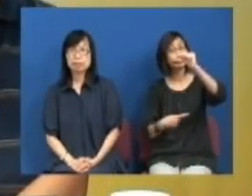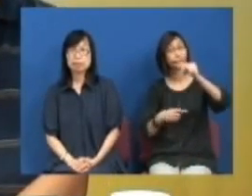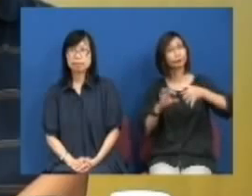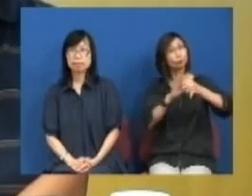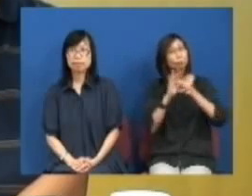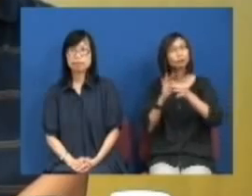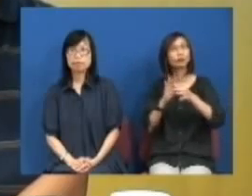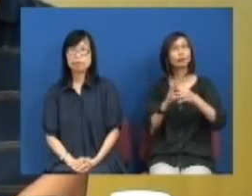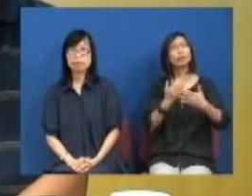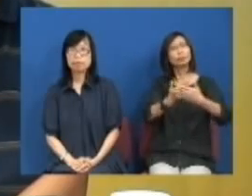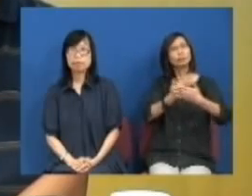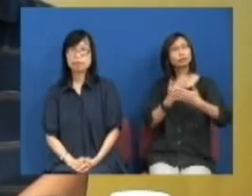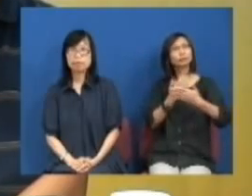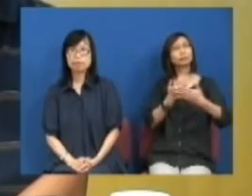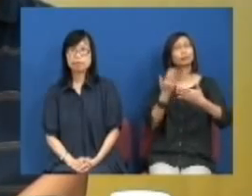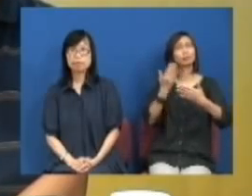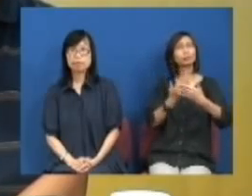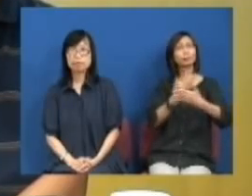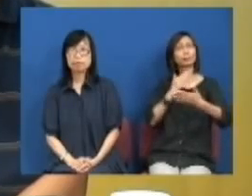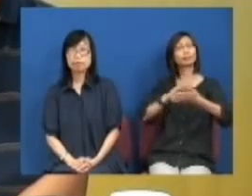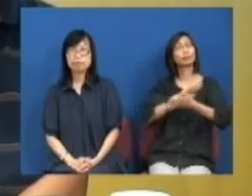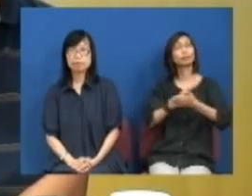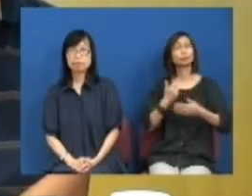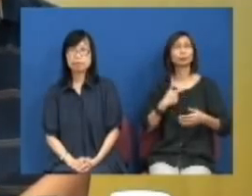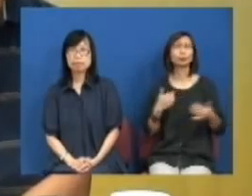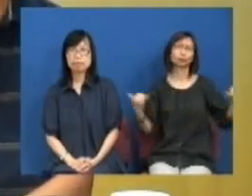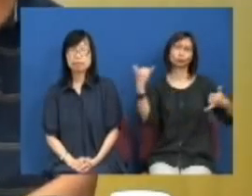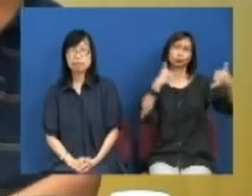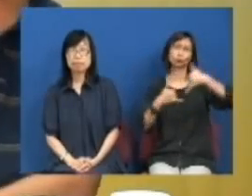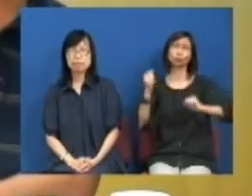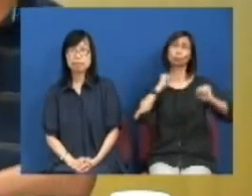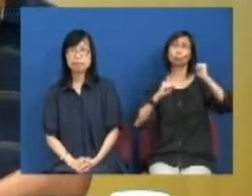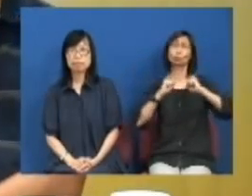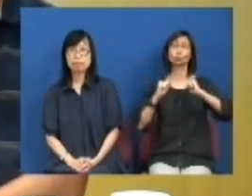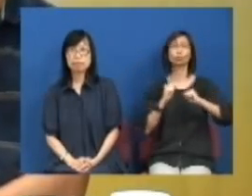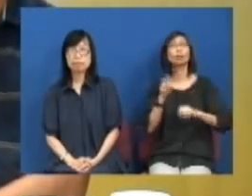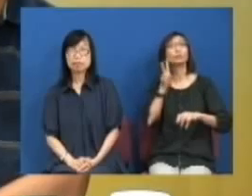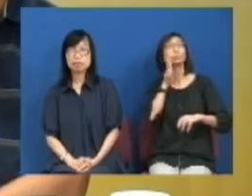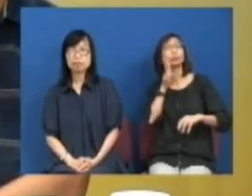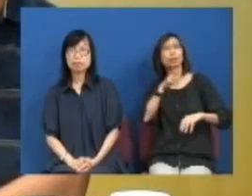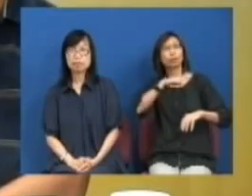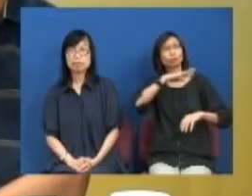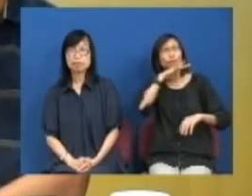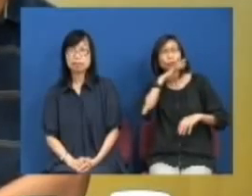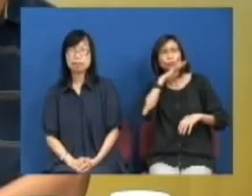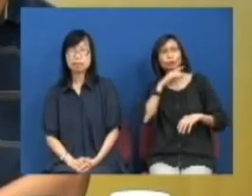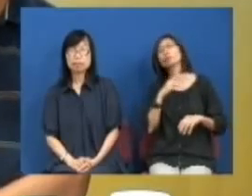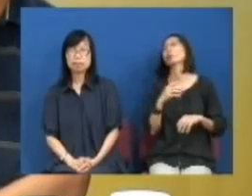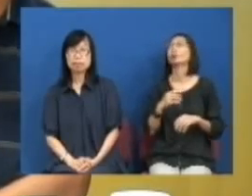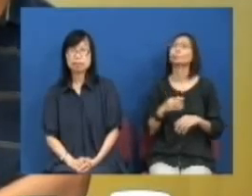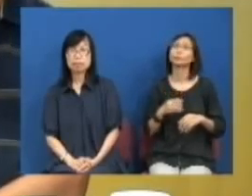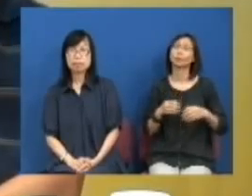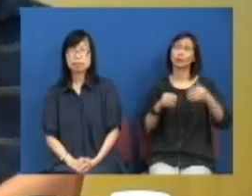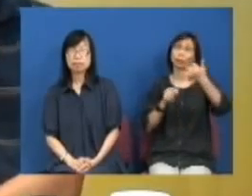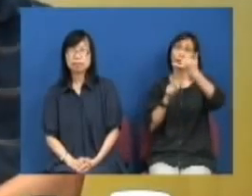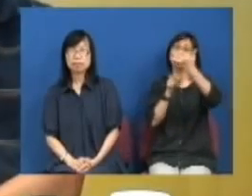與依一個六四同埋七一嘅即係集會活動嘅時候咧，都會有一個假設嘅。譬如我哋會話究竟六四參與嘅人